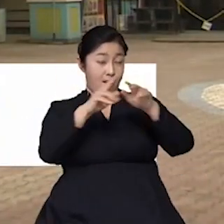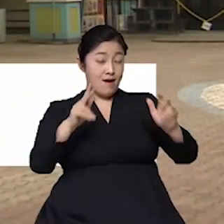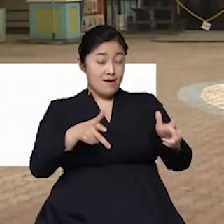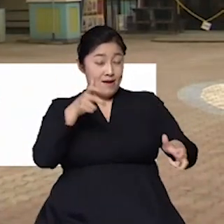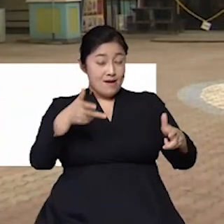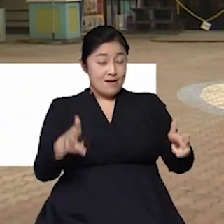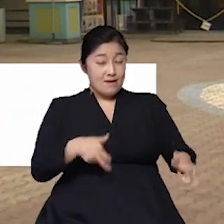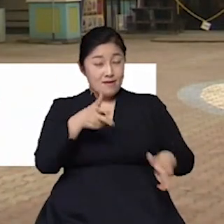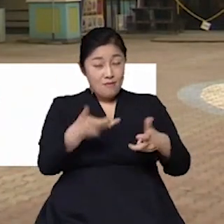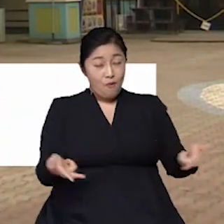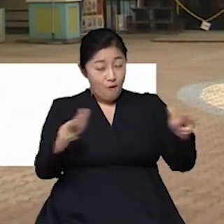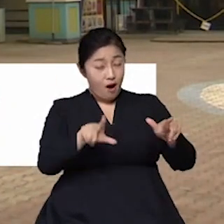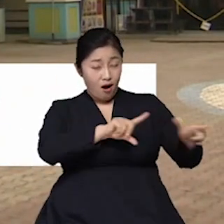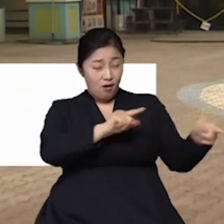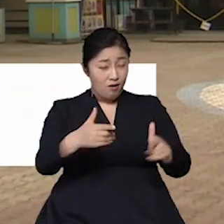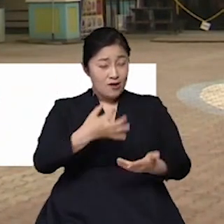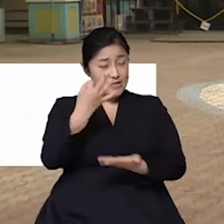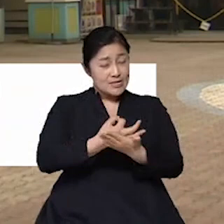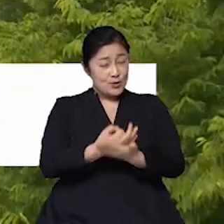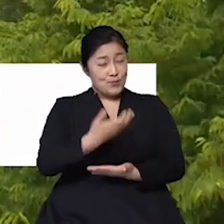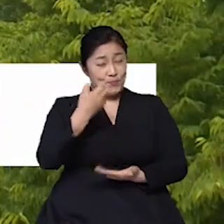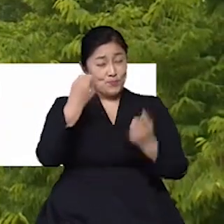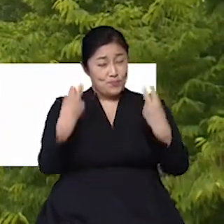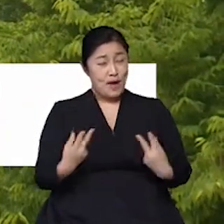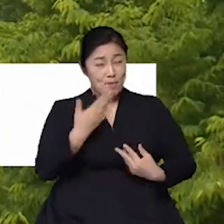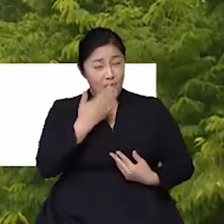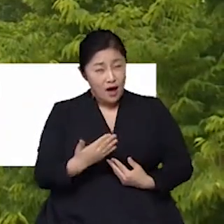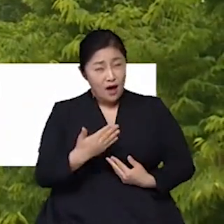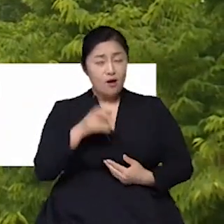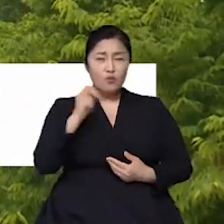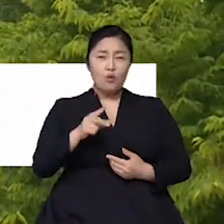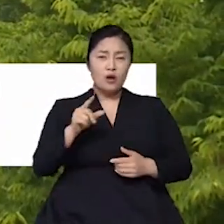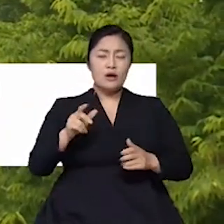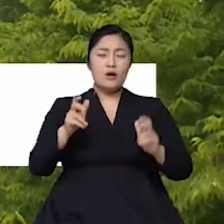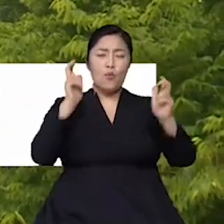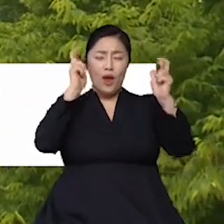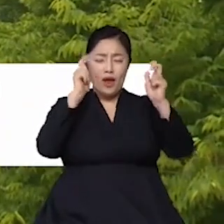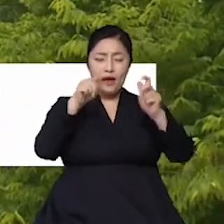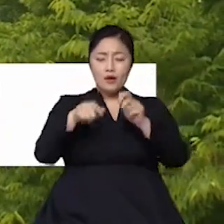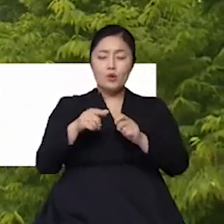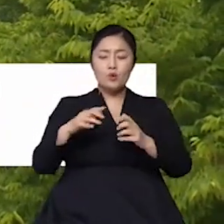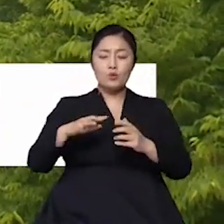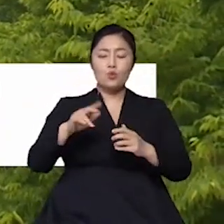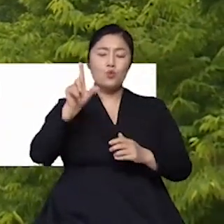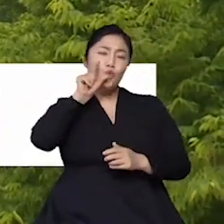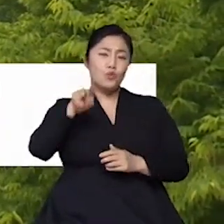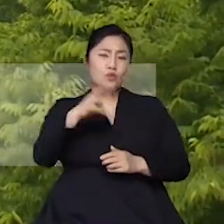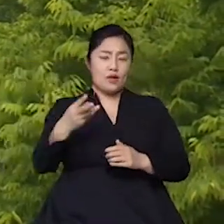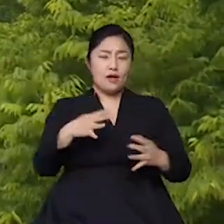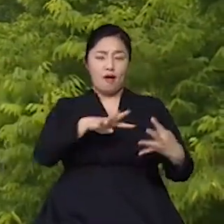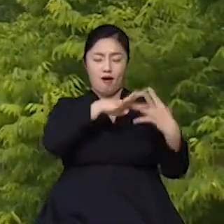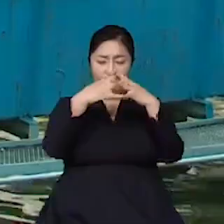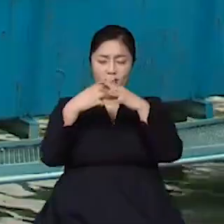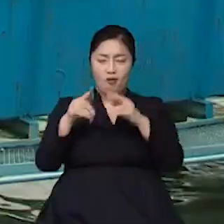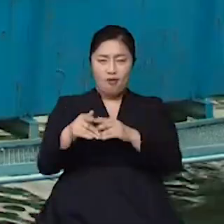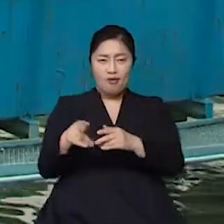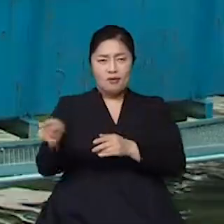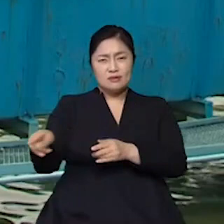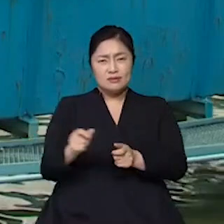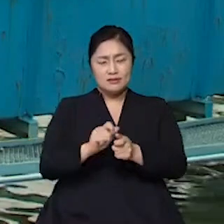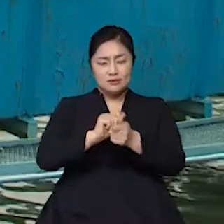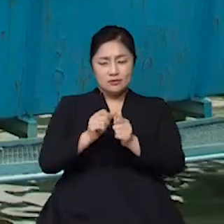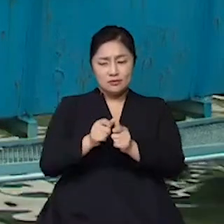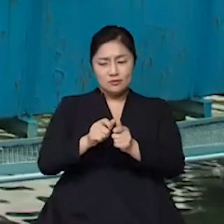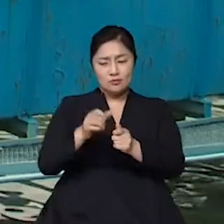계획이 수익성을 담보하기 힘들다는 점과 최근 그룹 계열사인 롯데건설의 유상 증자 문제가